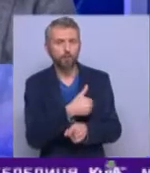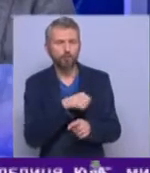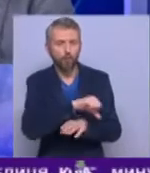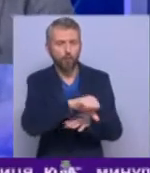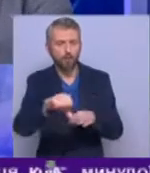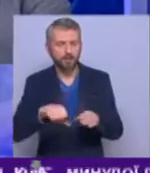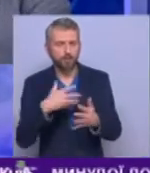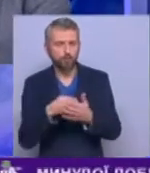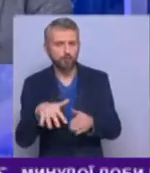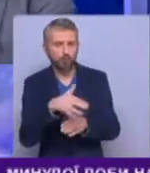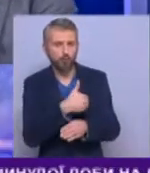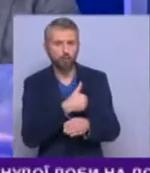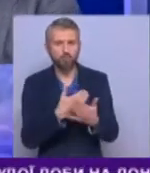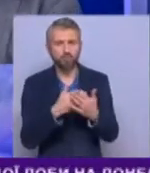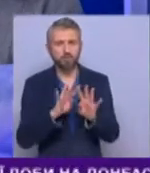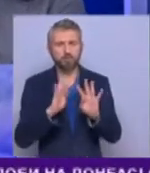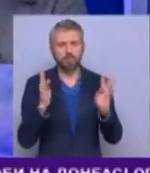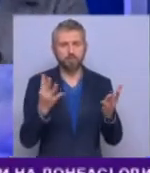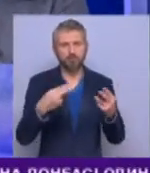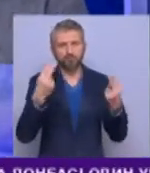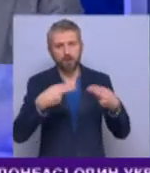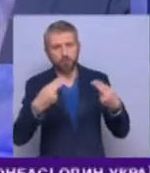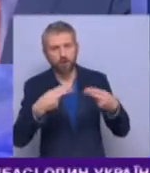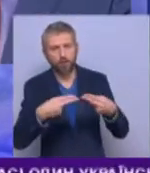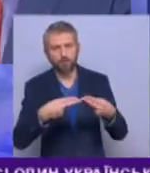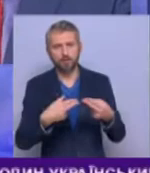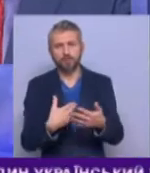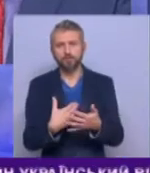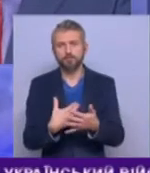свою територію. Хочуть поставити, наприклад, там шлагбаум.